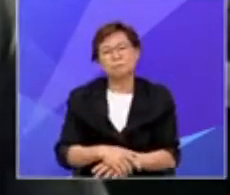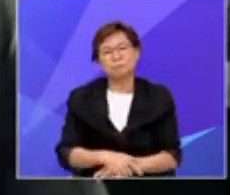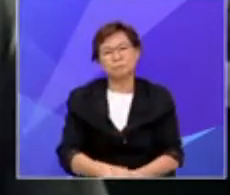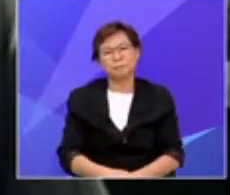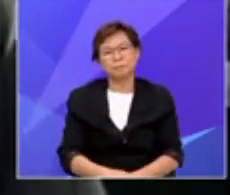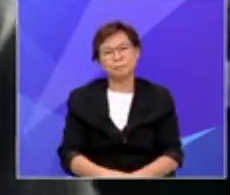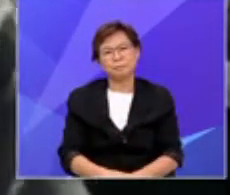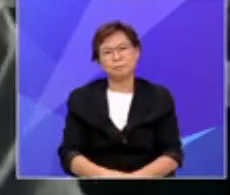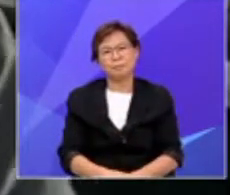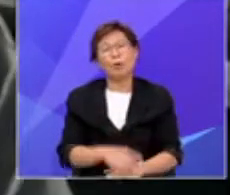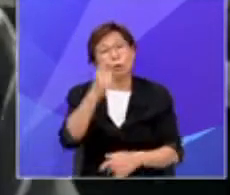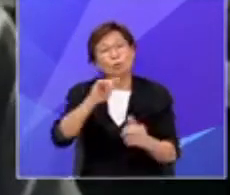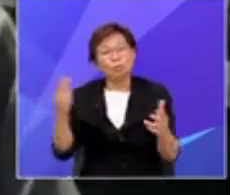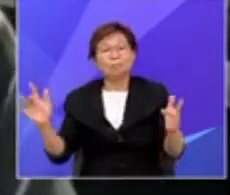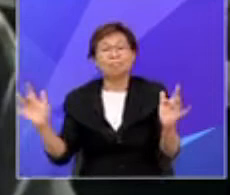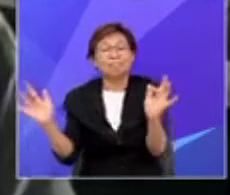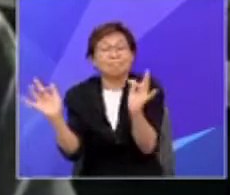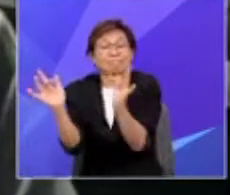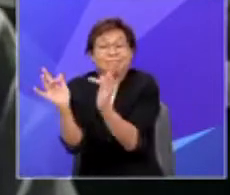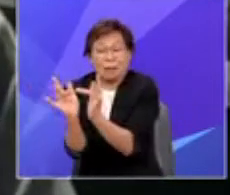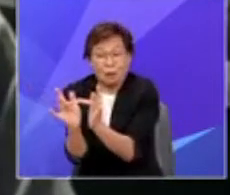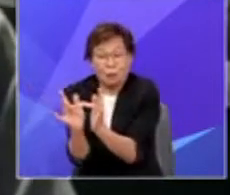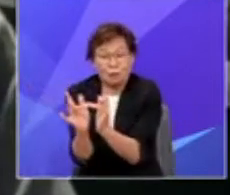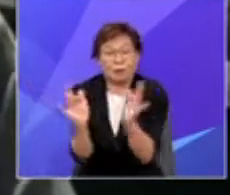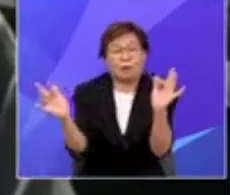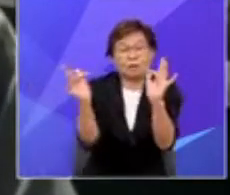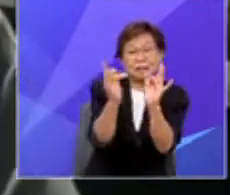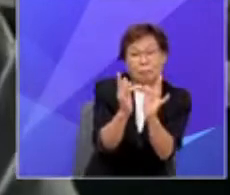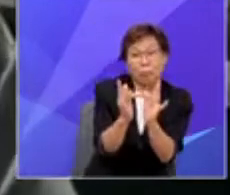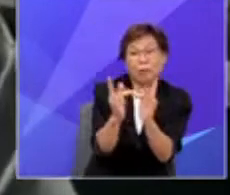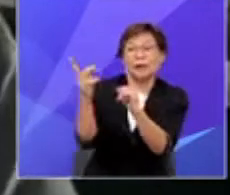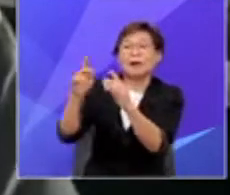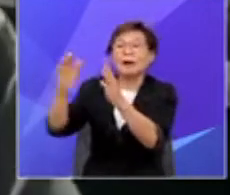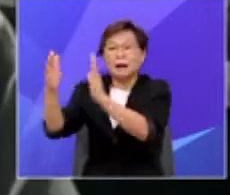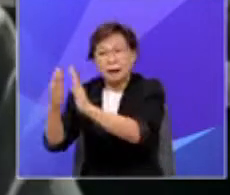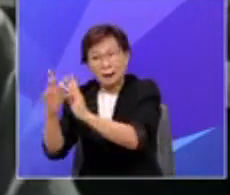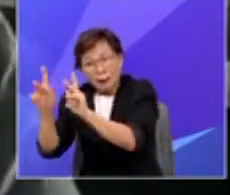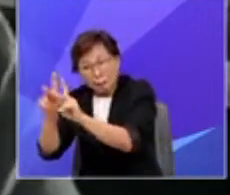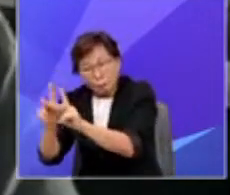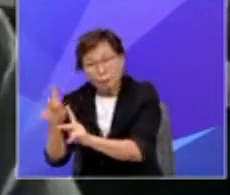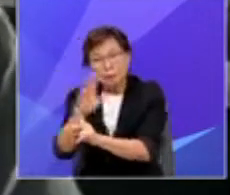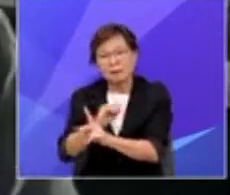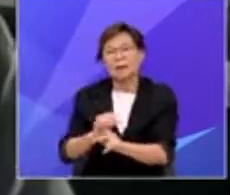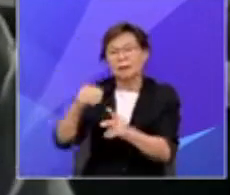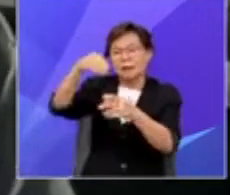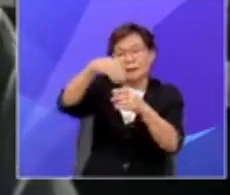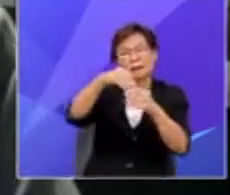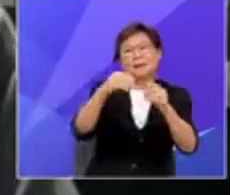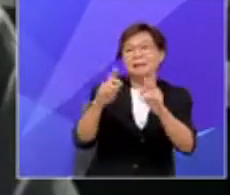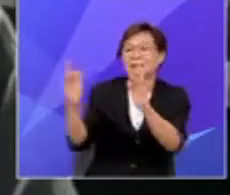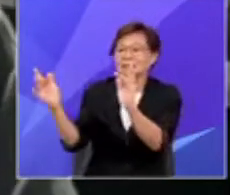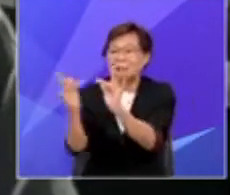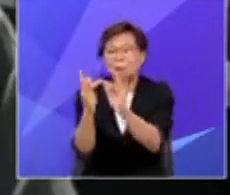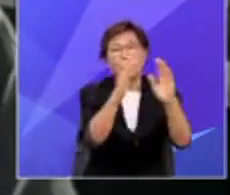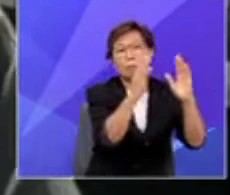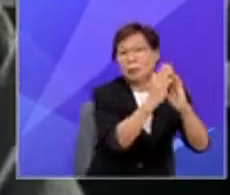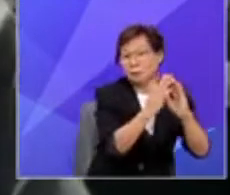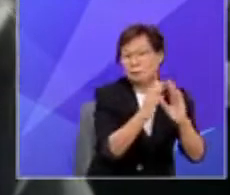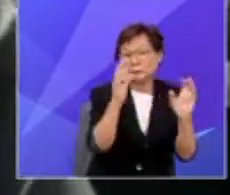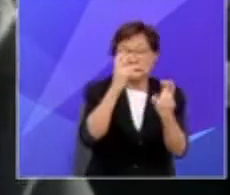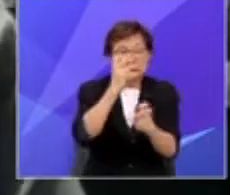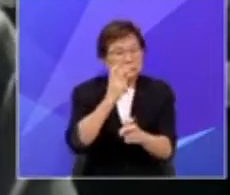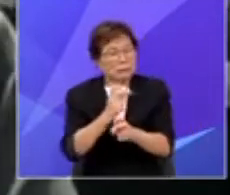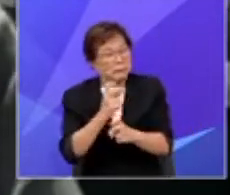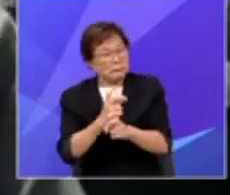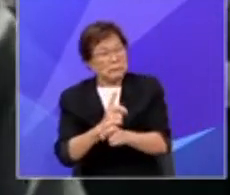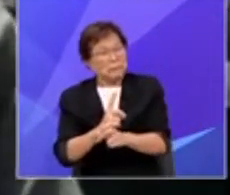enak sambungkan kalian kepada kawasan-kawasan didoakan dada juga kawasan-kawasan nama benda juga jadi cabaran